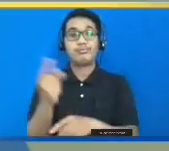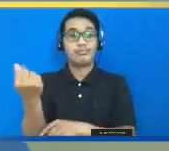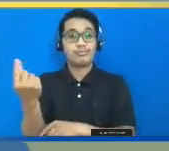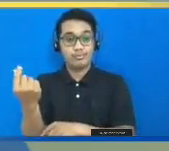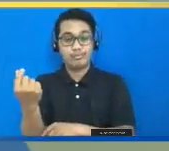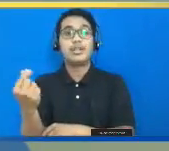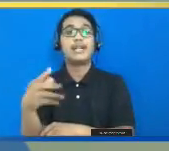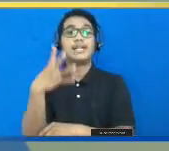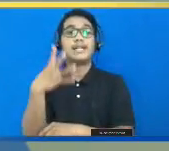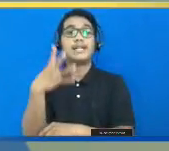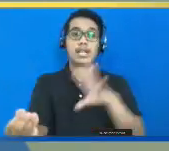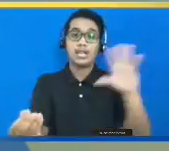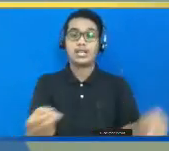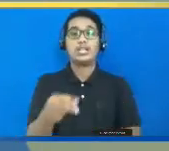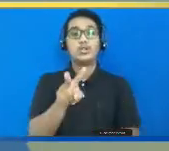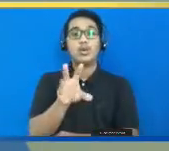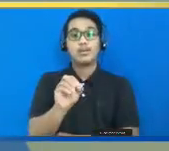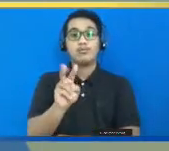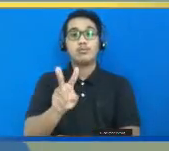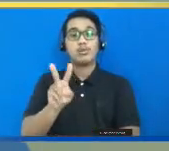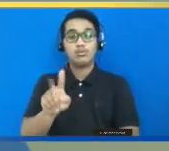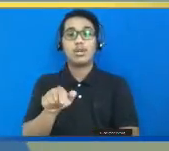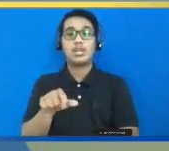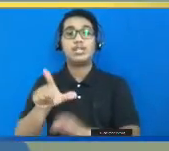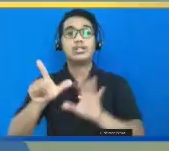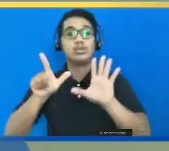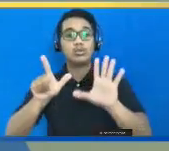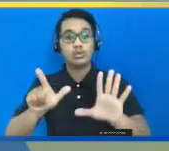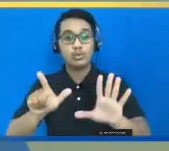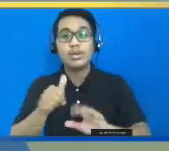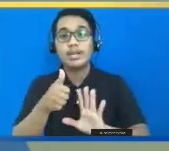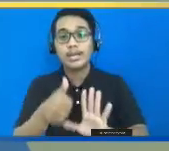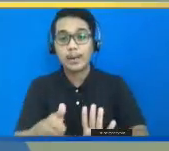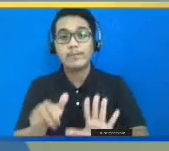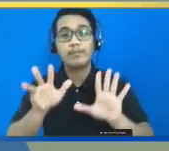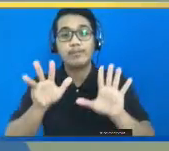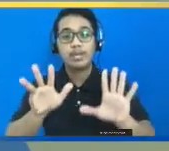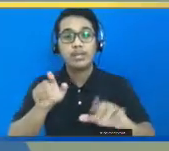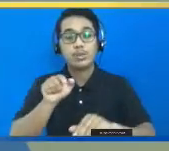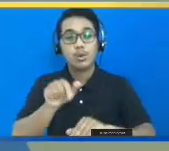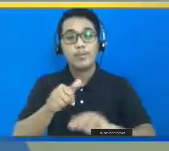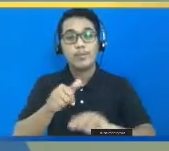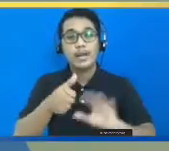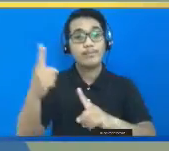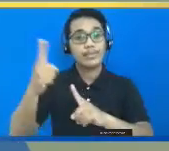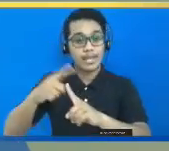untuk 2022 ini 769 Oma